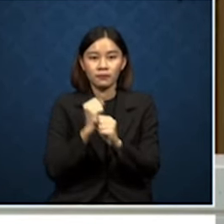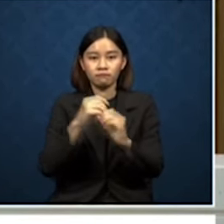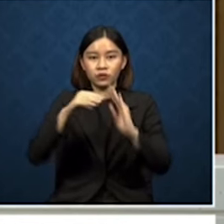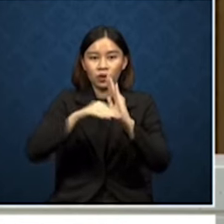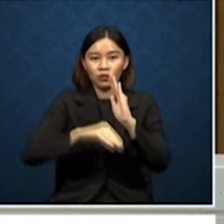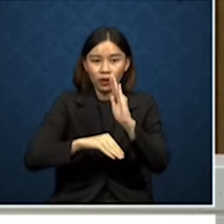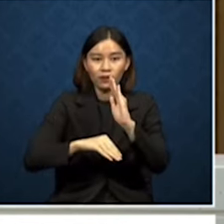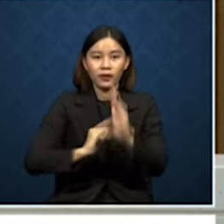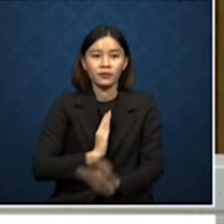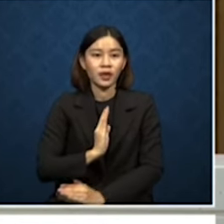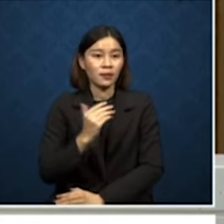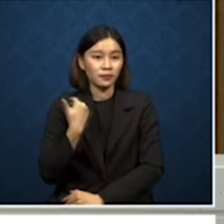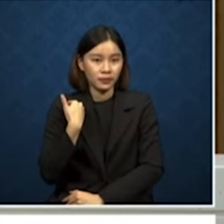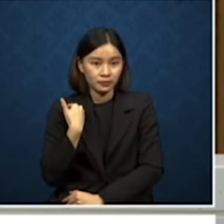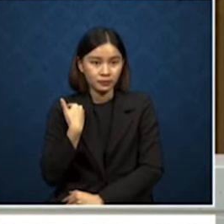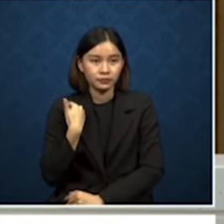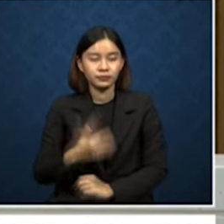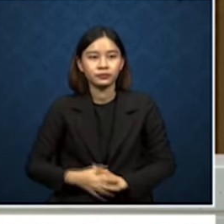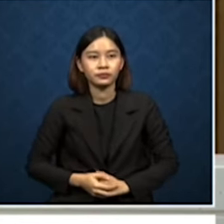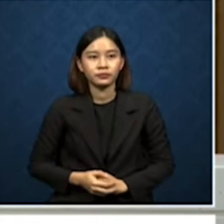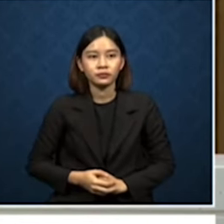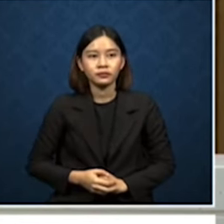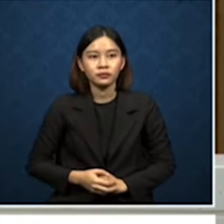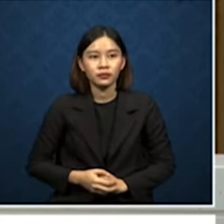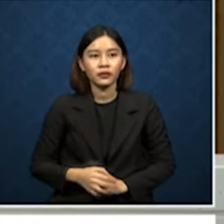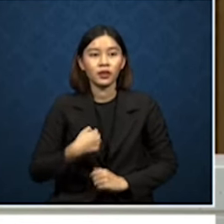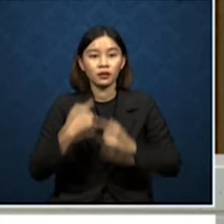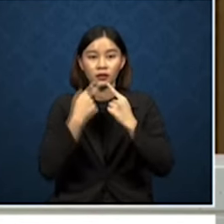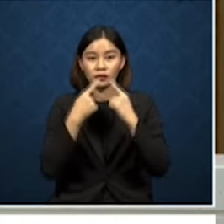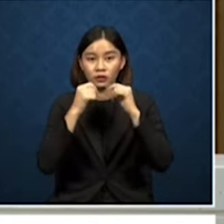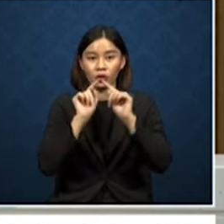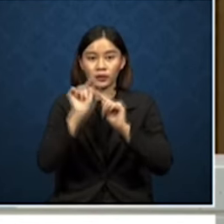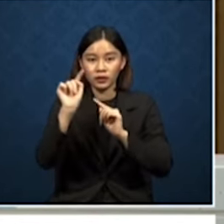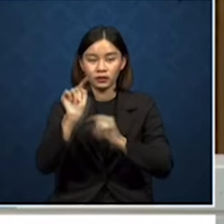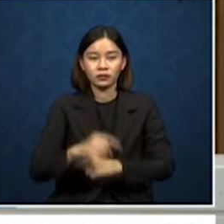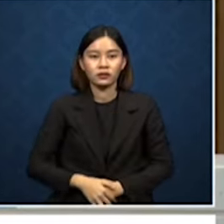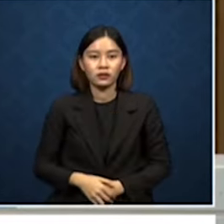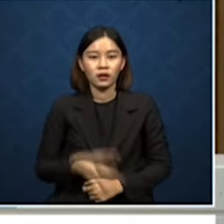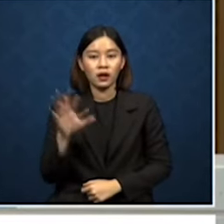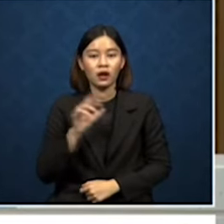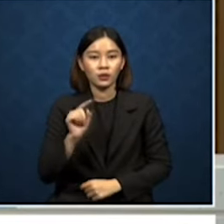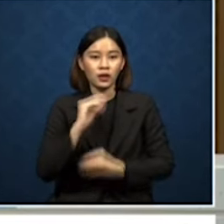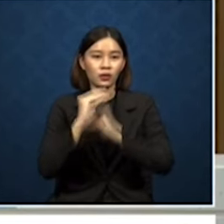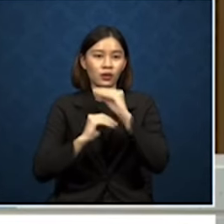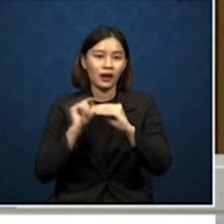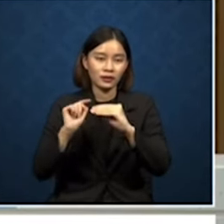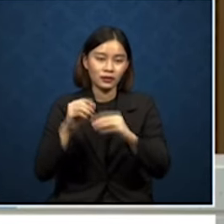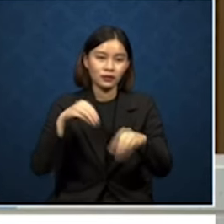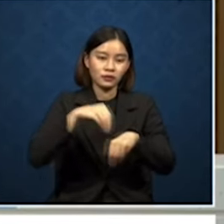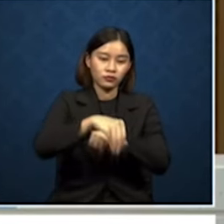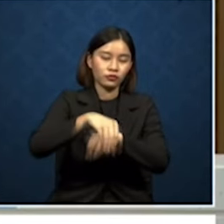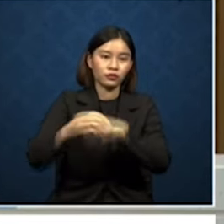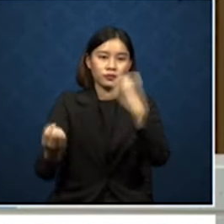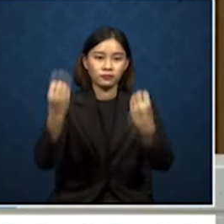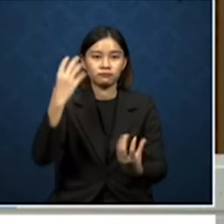นธรรมาภิบาลหรือไม่นะครับคำตอบที่1ก็คือที่มาของโครงการปลูกป่าชายเล